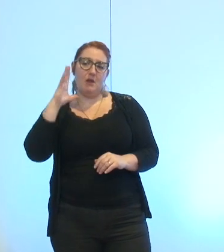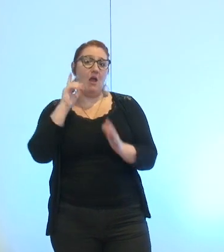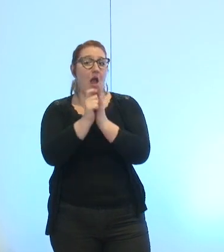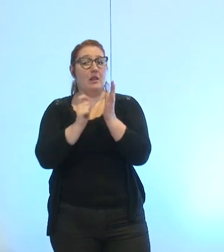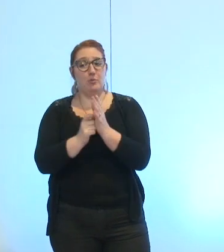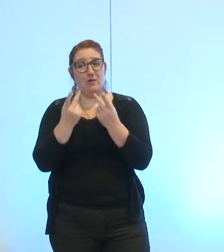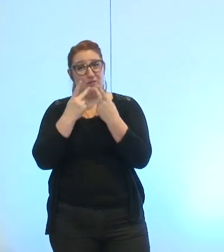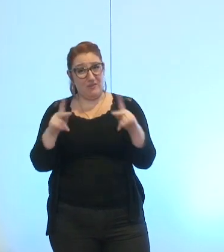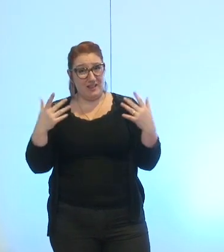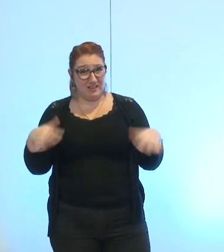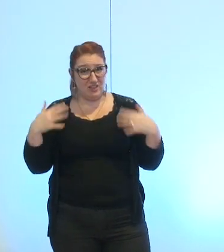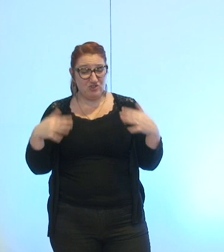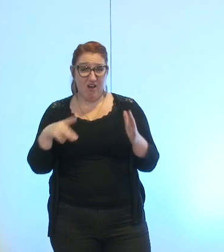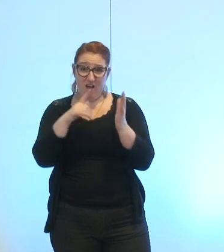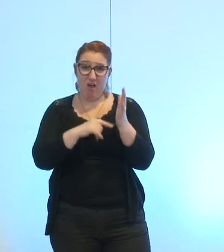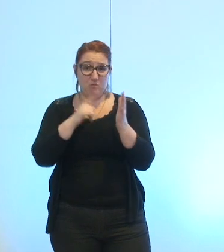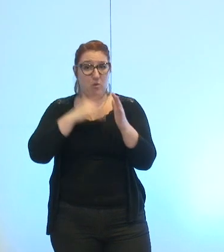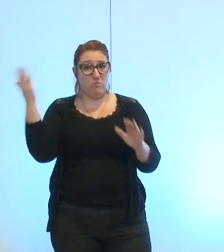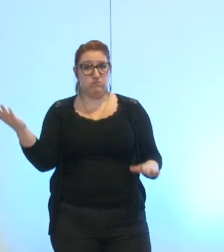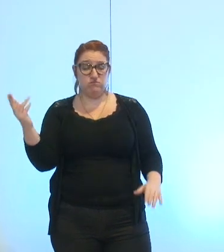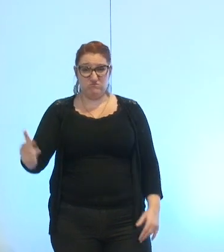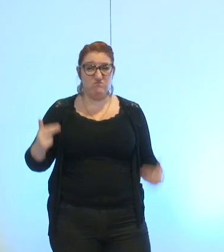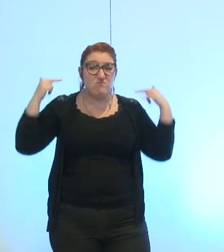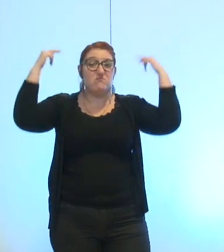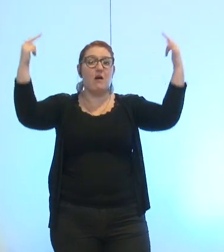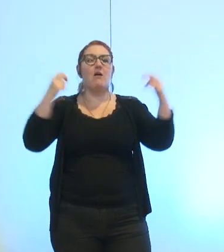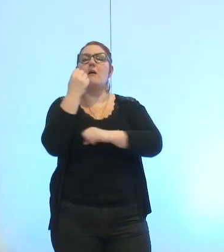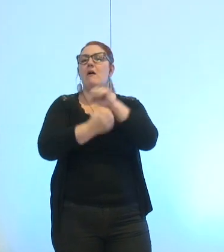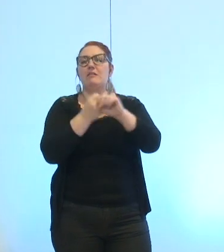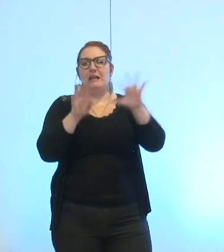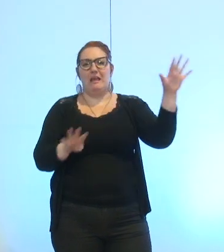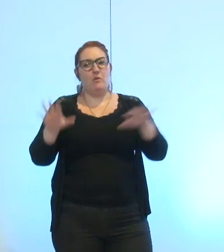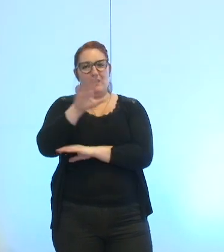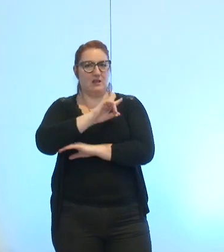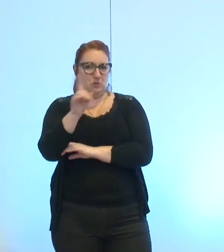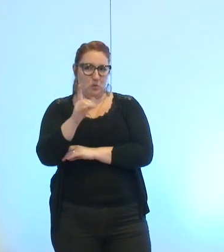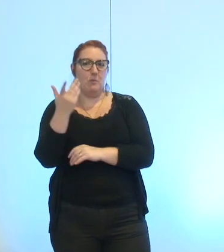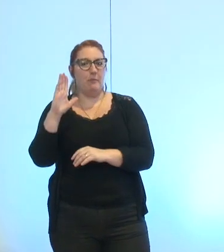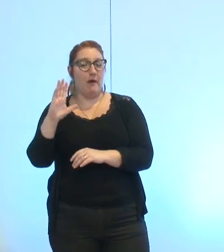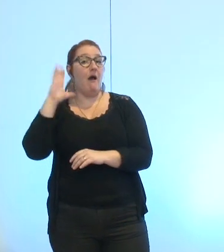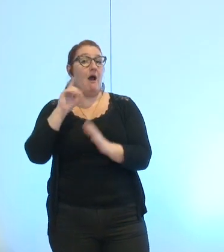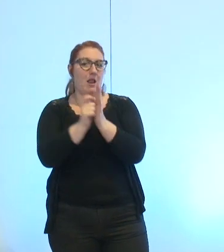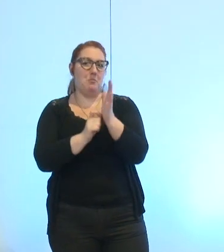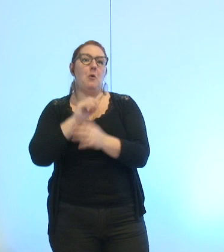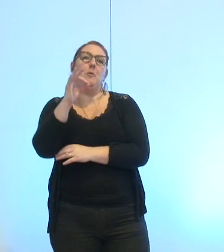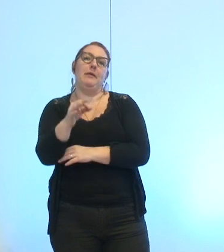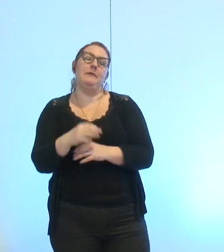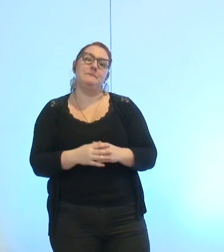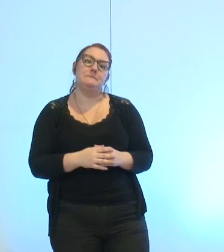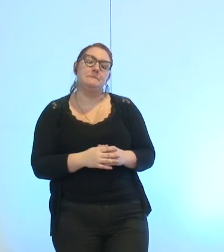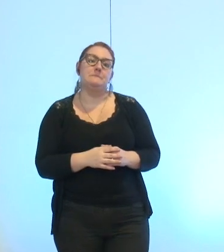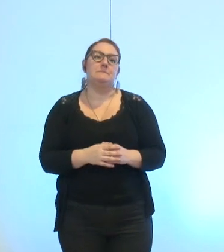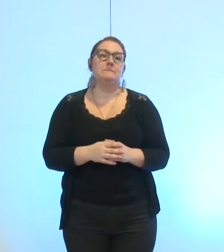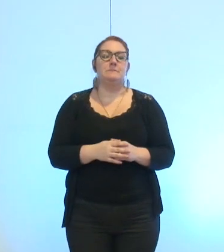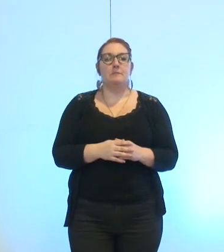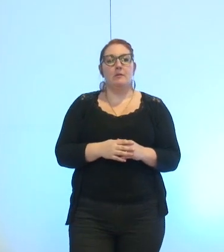ville était déjà sur le podium des impôts elle y était plus en 95 elle y était plus et de même que